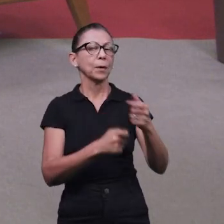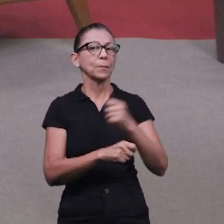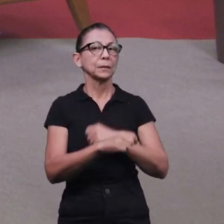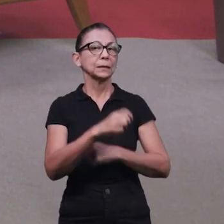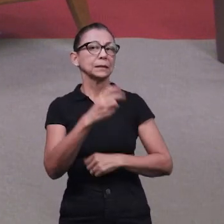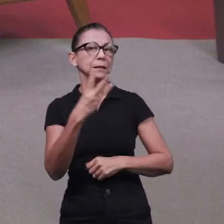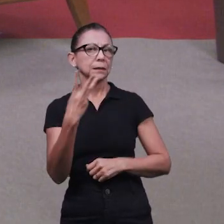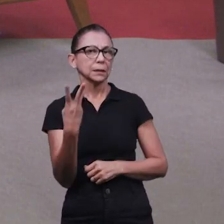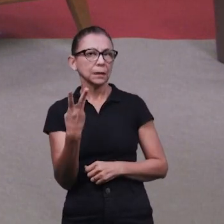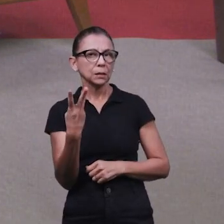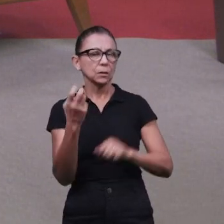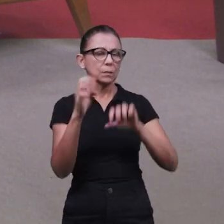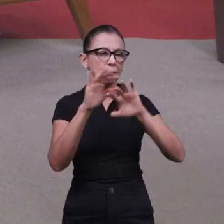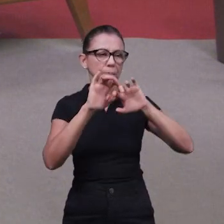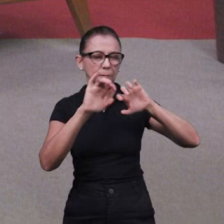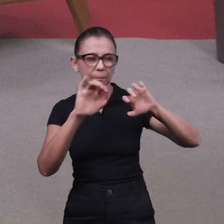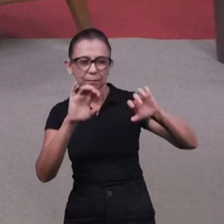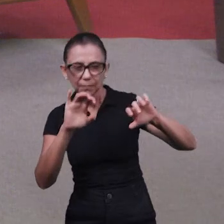hommes dont